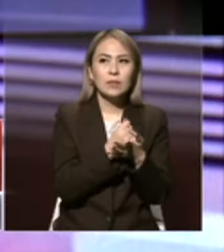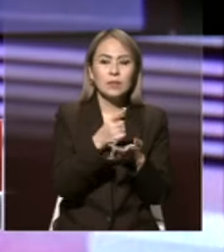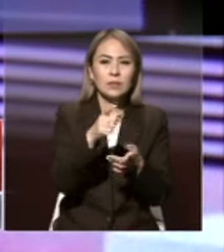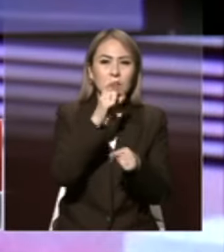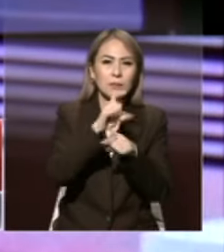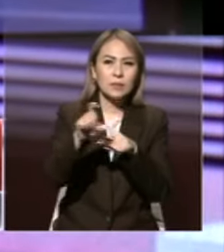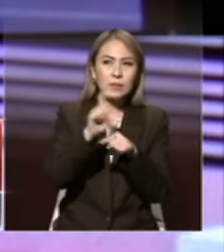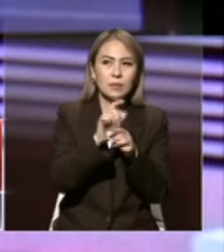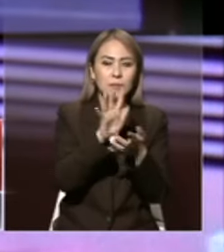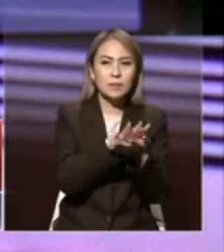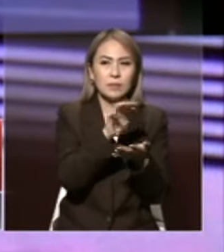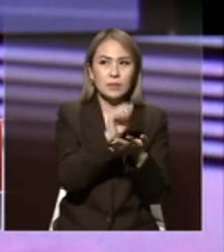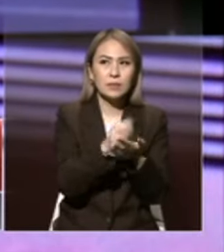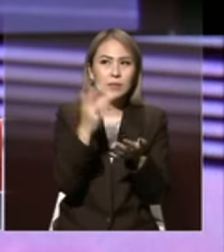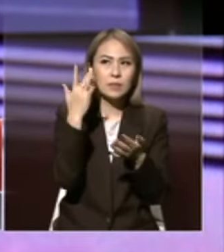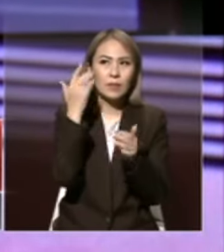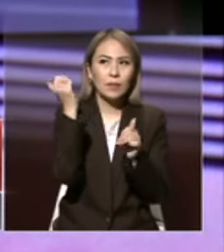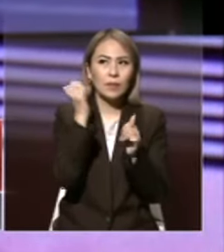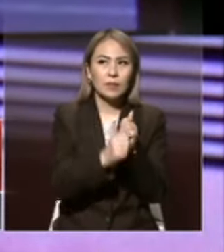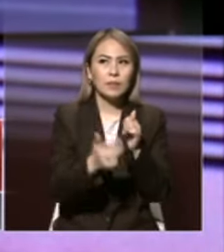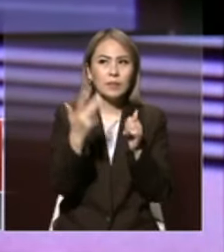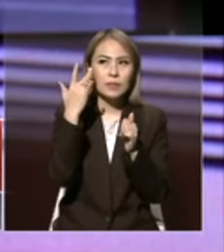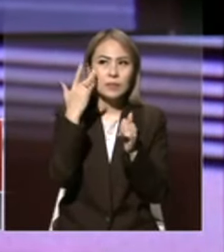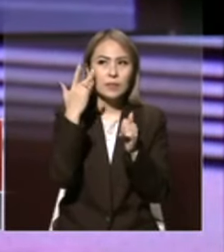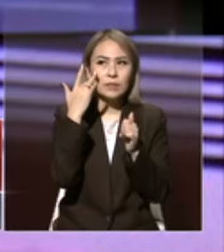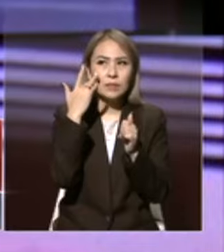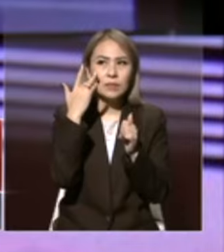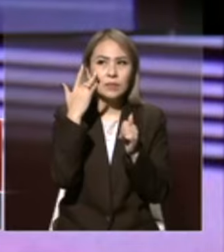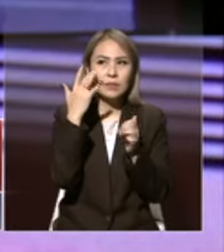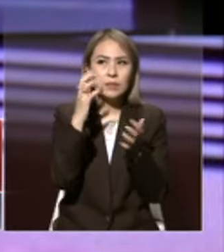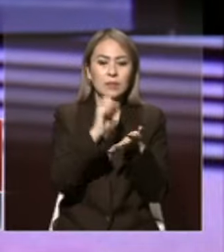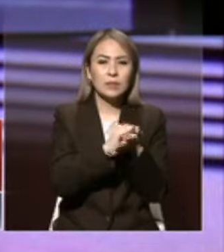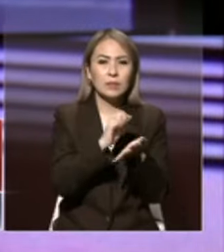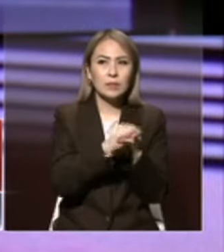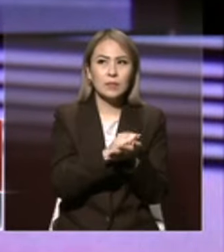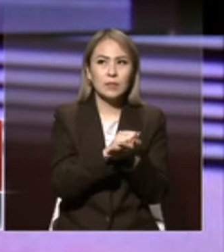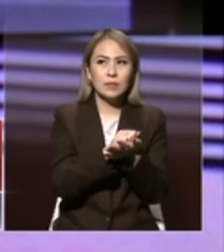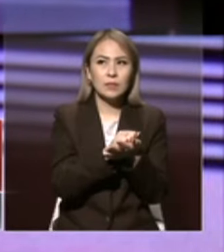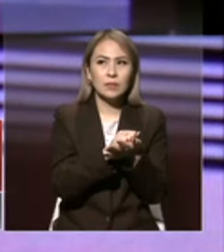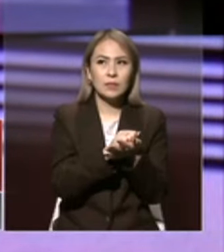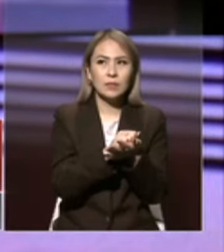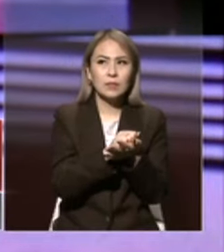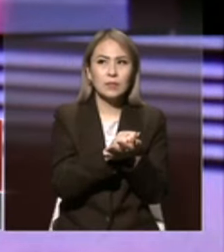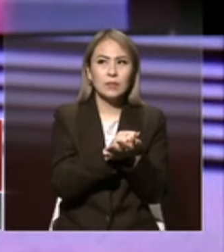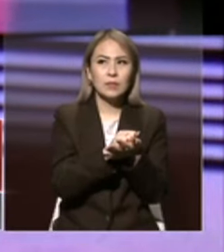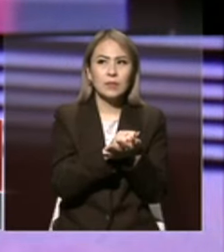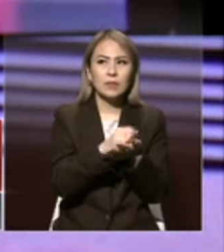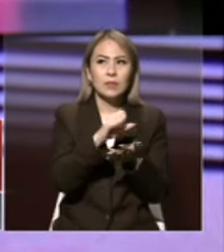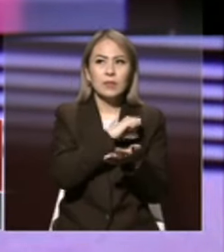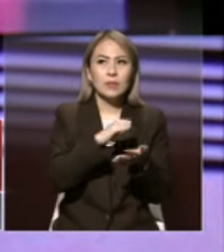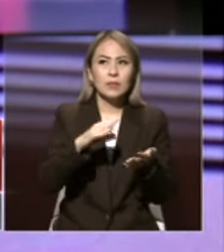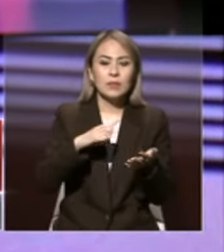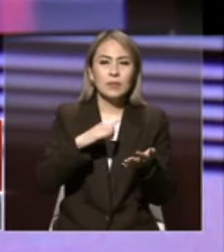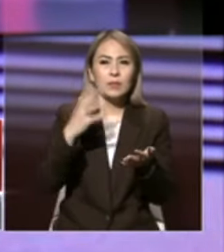айтып, мұйын жеп, содан тапқан деп біз әрдайым victim blaming-пен айналысамыз. Біз жәбір көрсетінушіні,